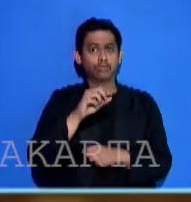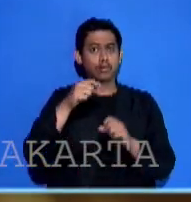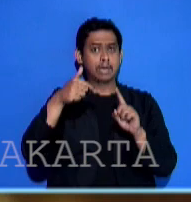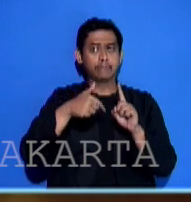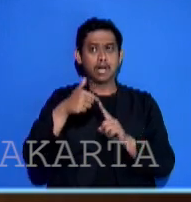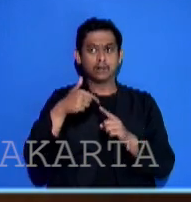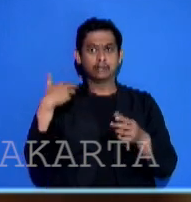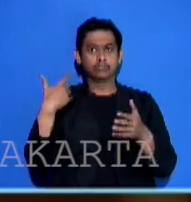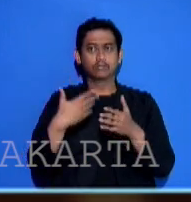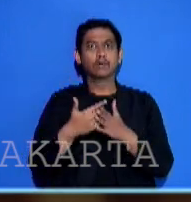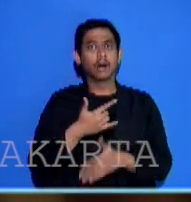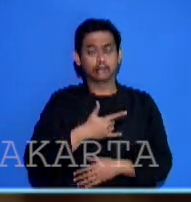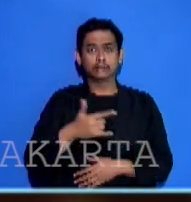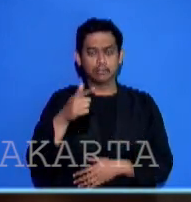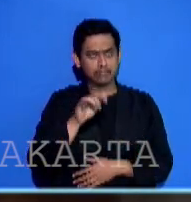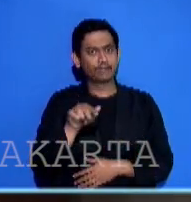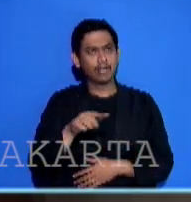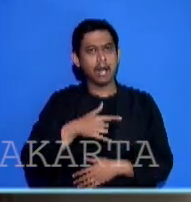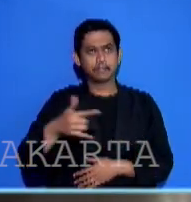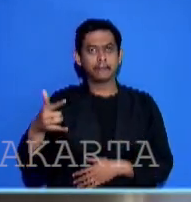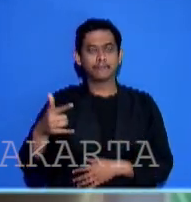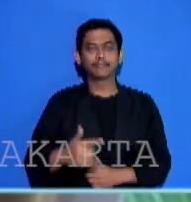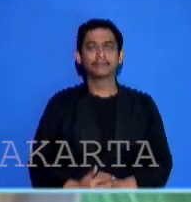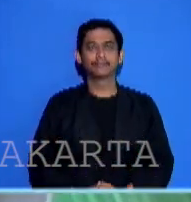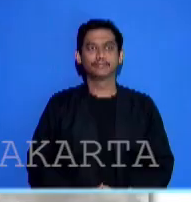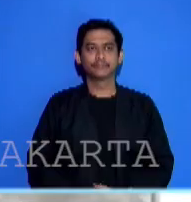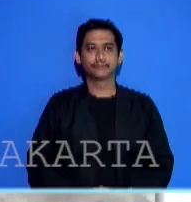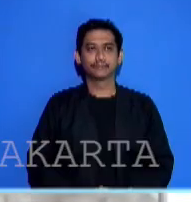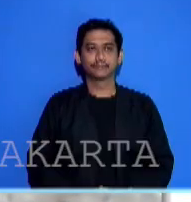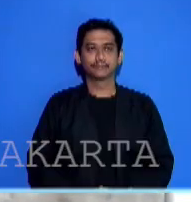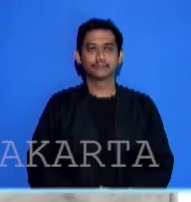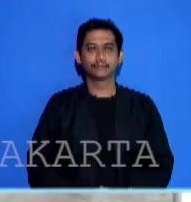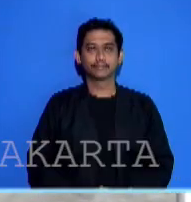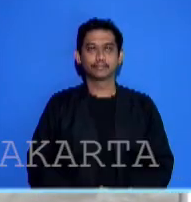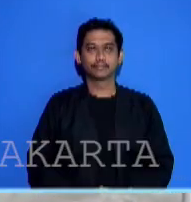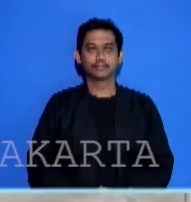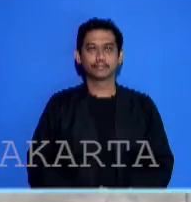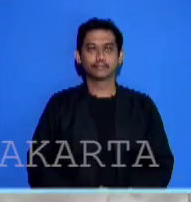ing kota sepriki. Mekaten palapuranipun Setia Budi saking Gunung Kidul.